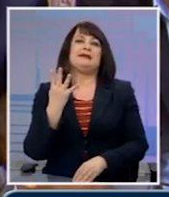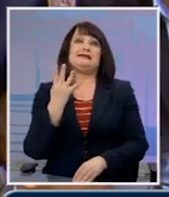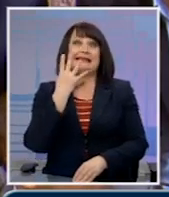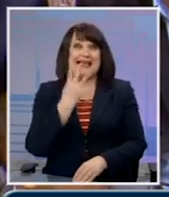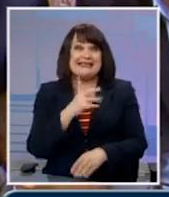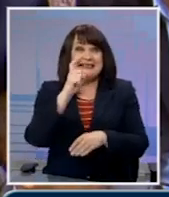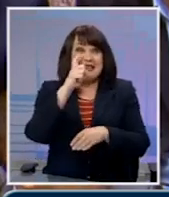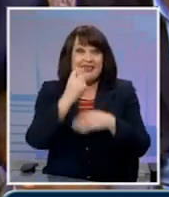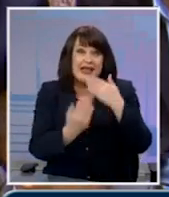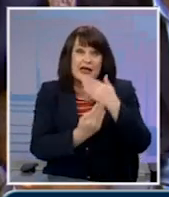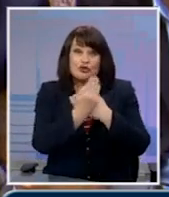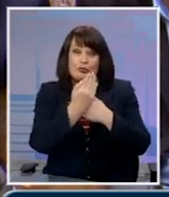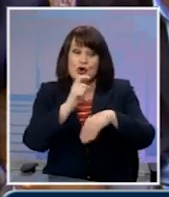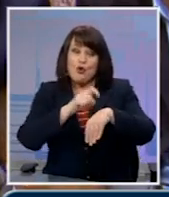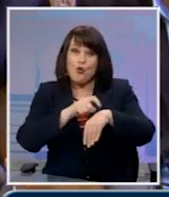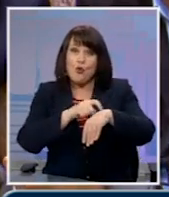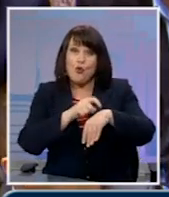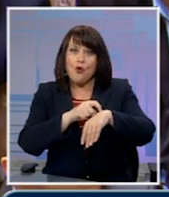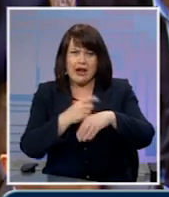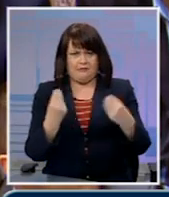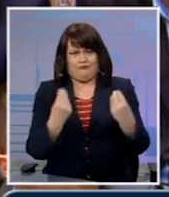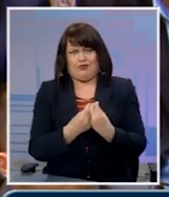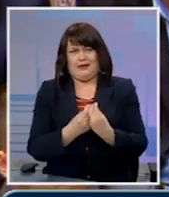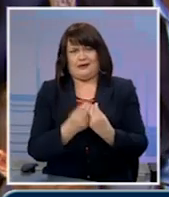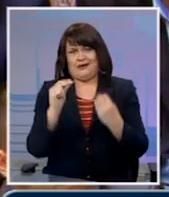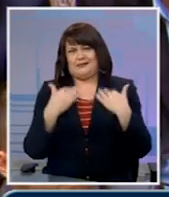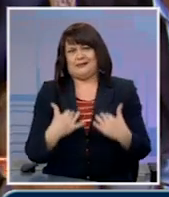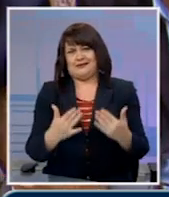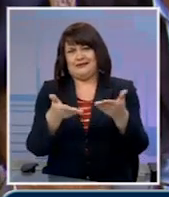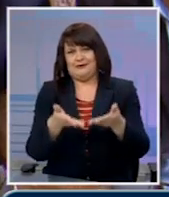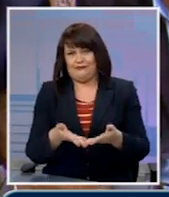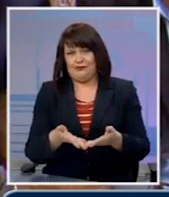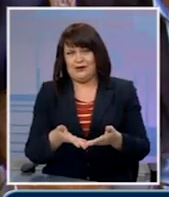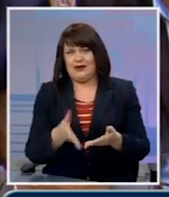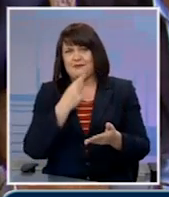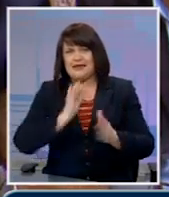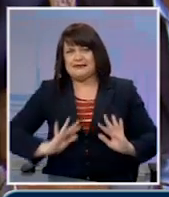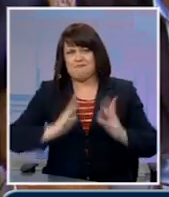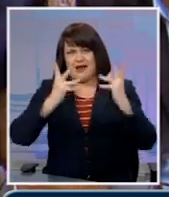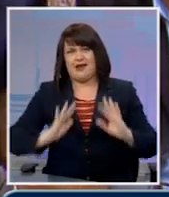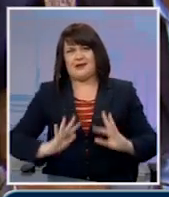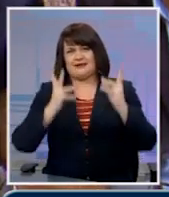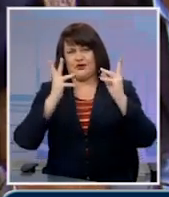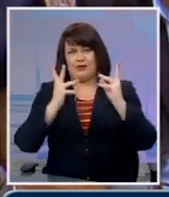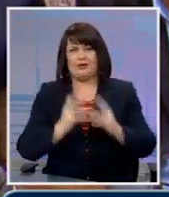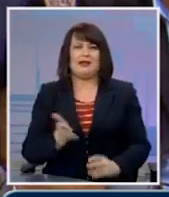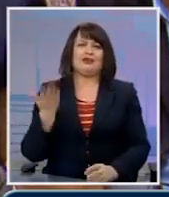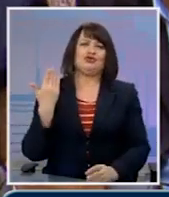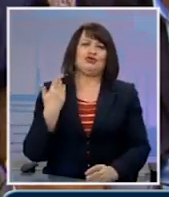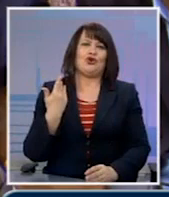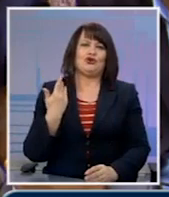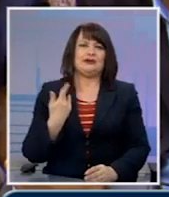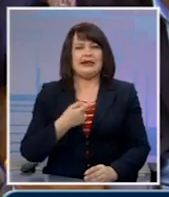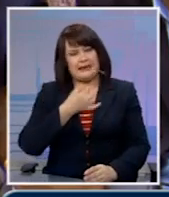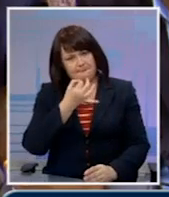πρωί ώρα όχι κοινοβουλευτικής διαδικασίας αλλά πραξικοπημάτων όπως είχε τότε το